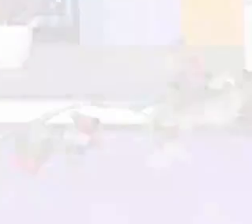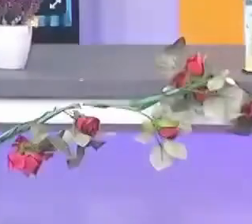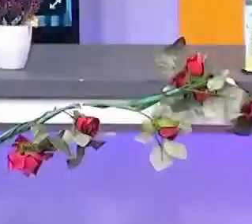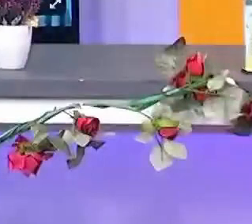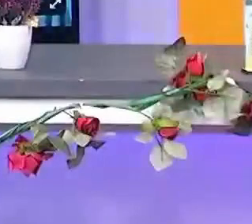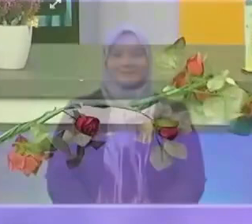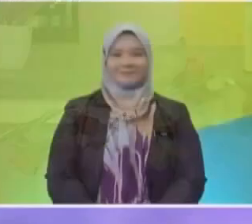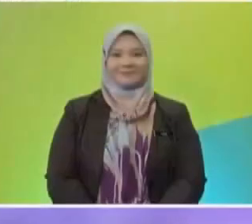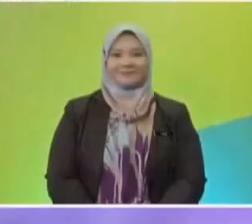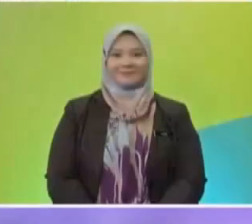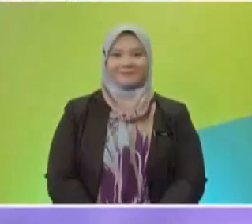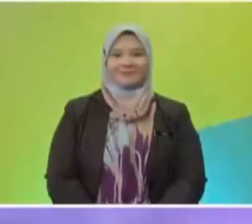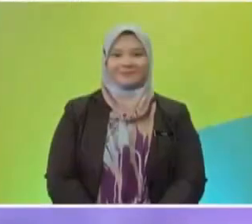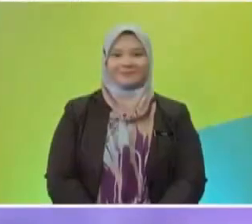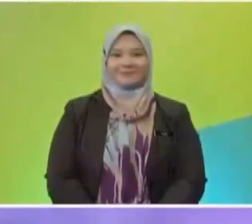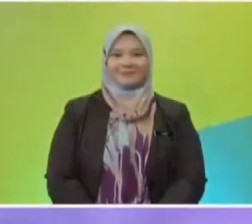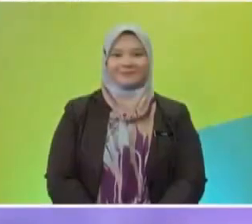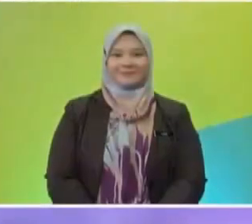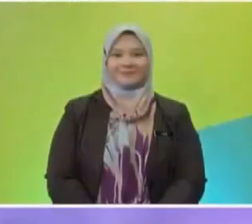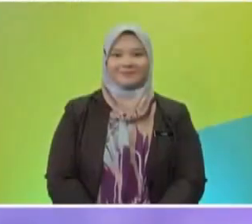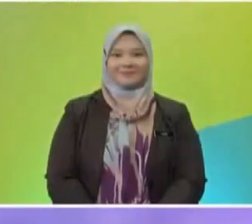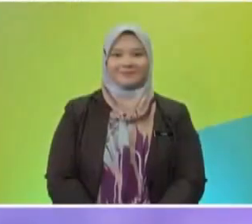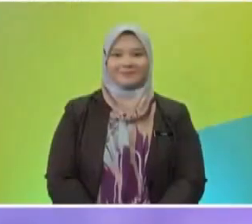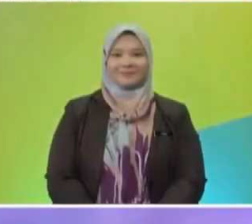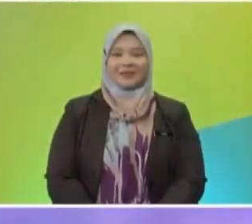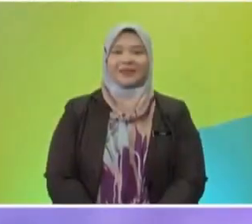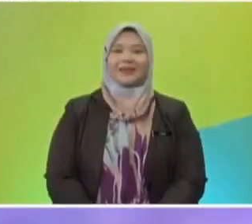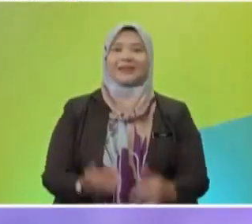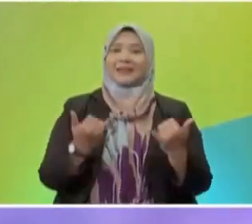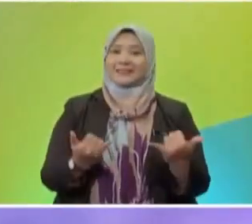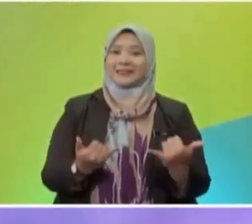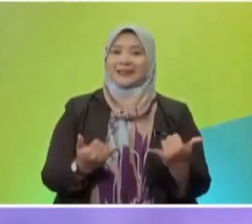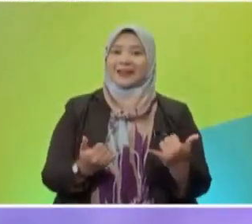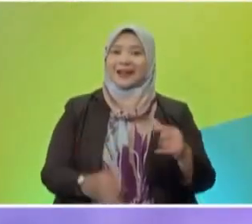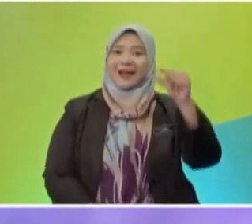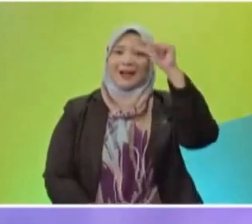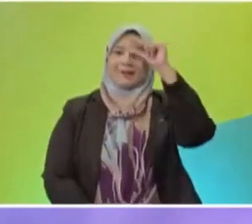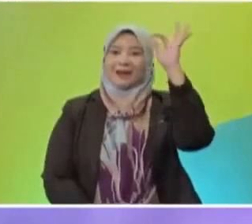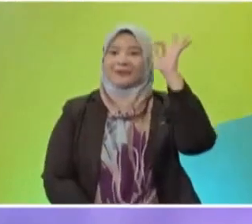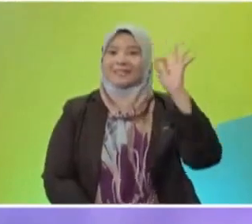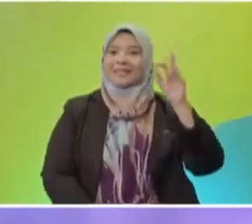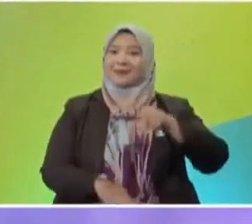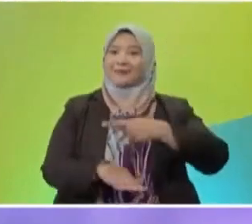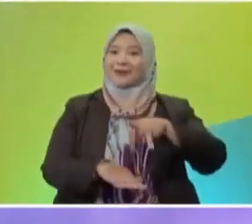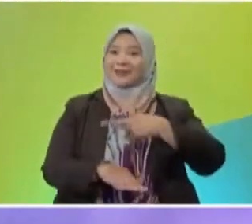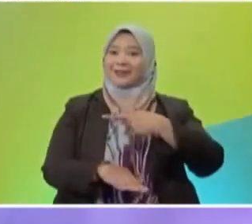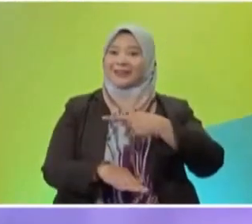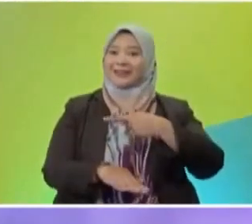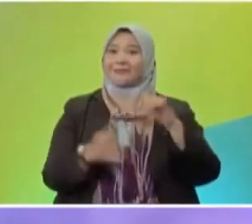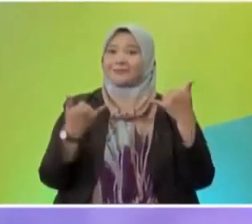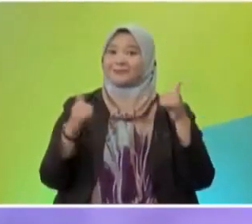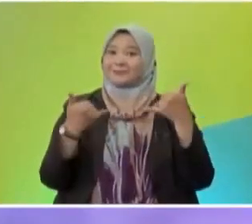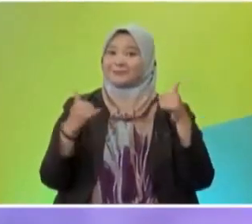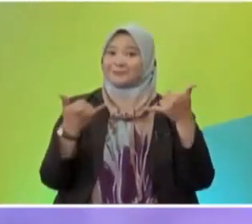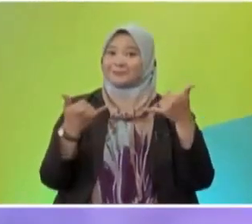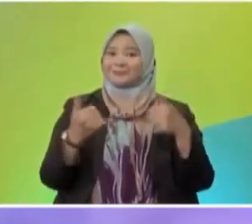KPM. Janganlah kita melihat kartun. Ayolah kita, mari berpantun. Masih lagi bersama dengan Didik TV KPM.